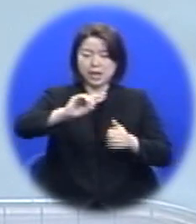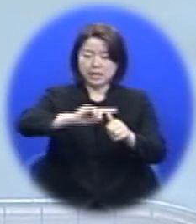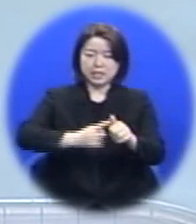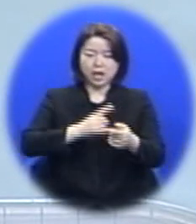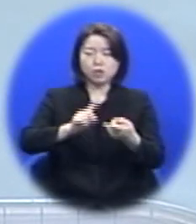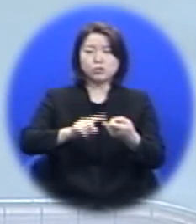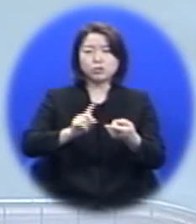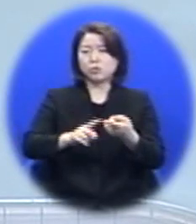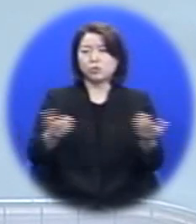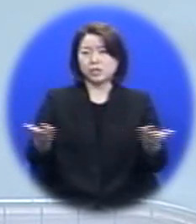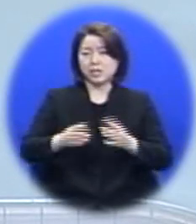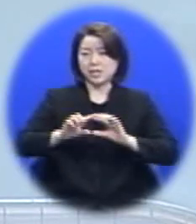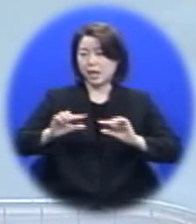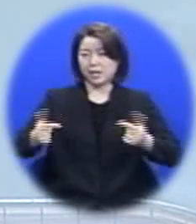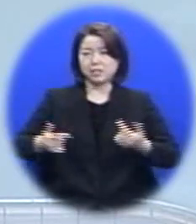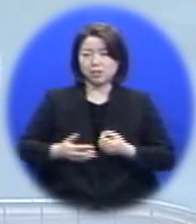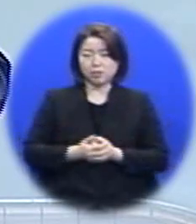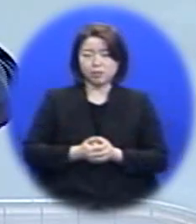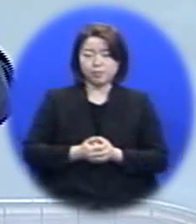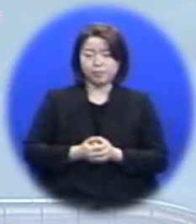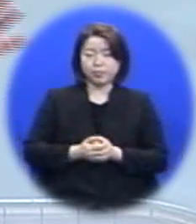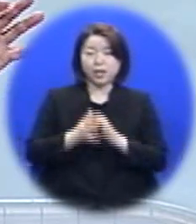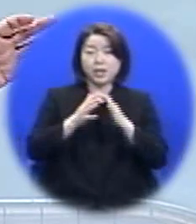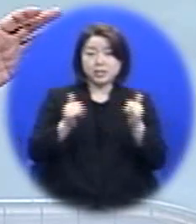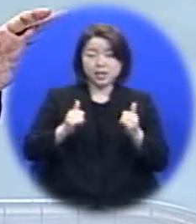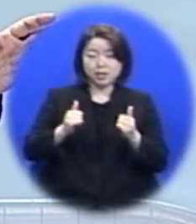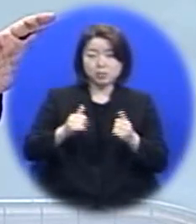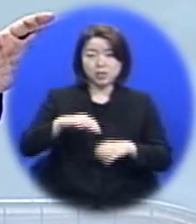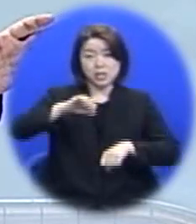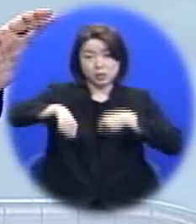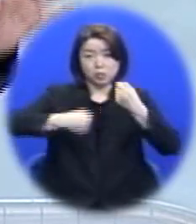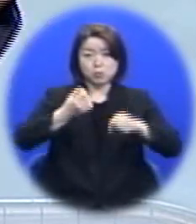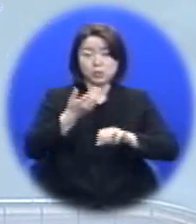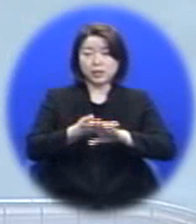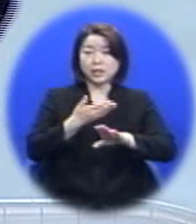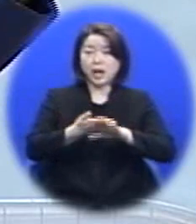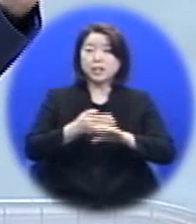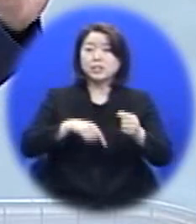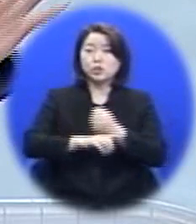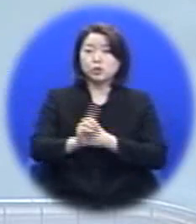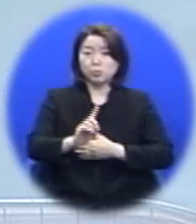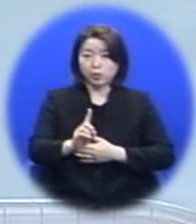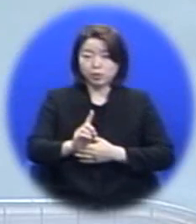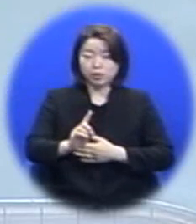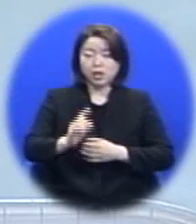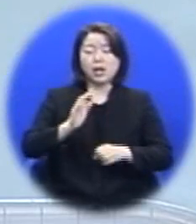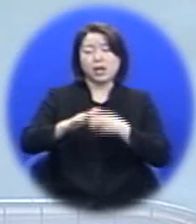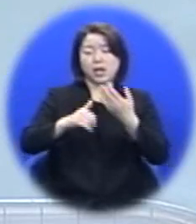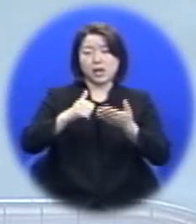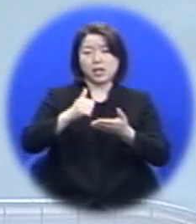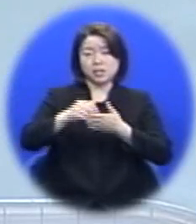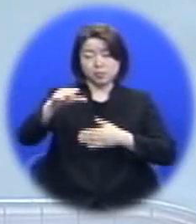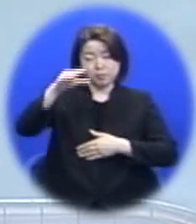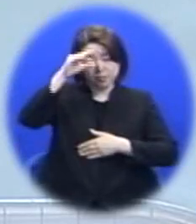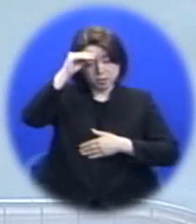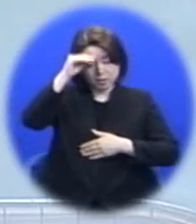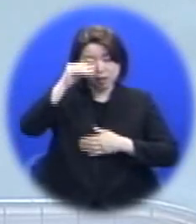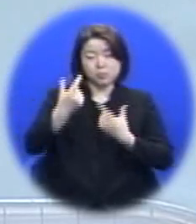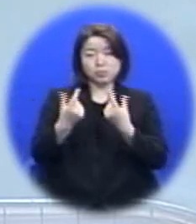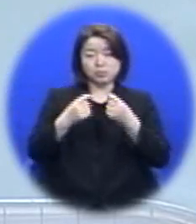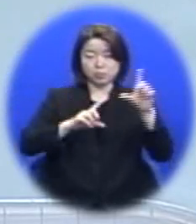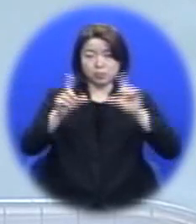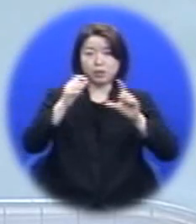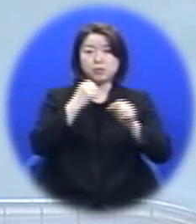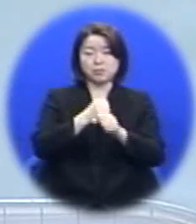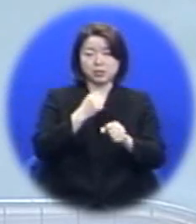않습니다. 여러분 사람이 동물과 다른 이유가 뭐죠? 하나님의 형상대로 지어진 건데